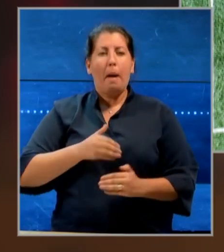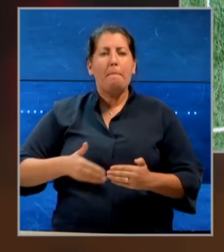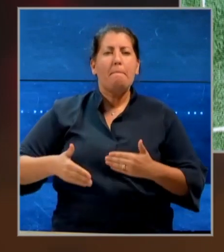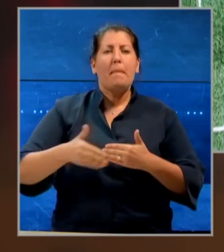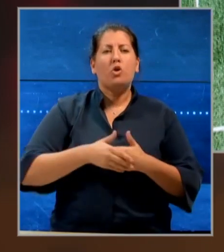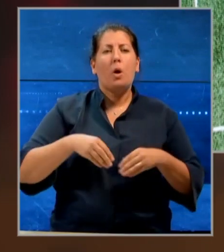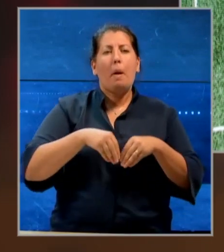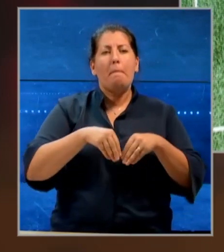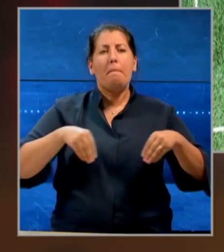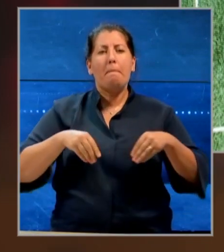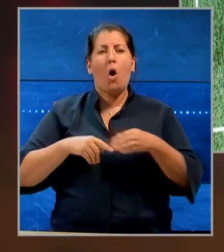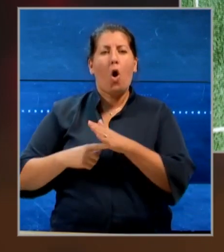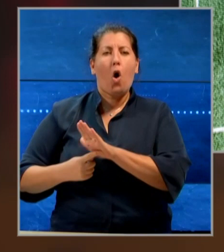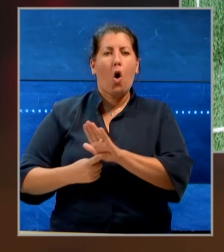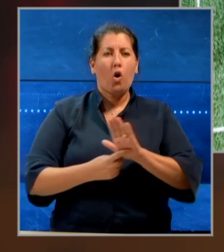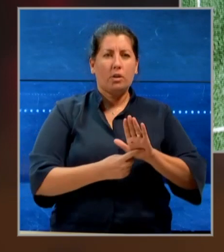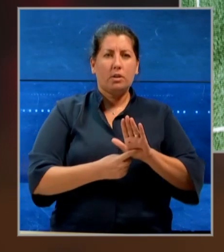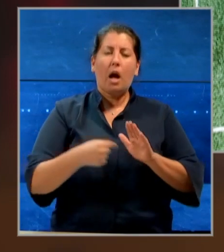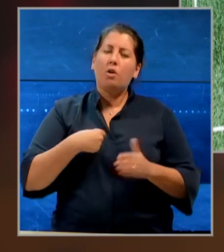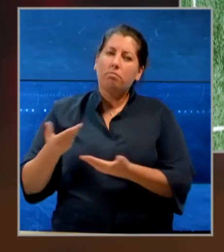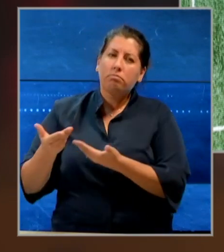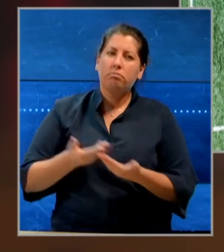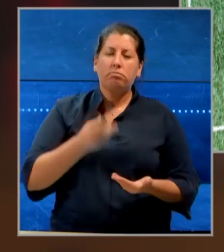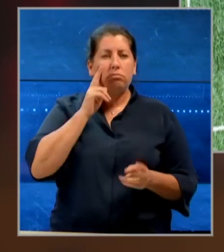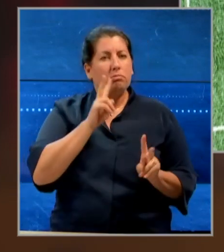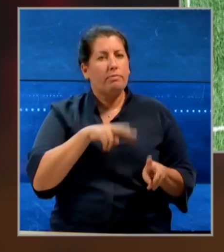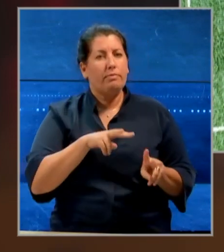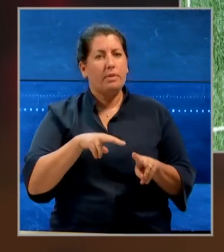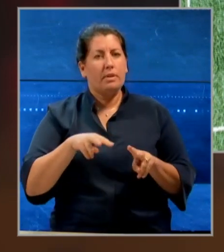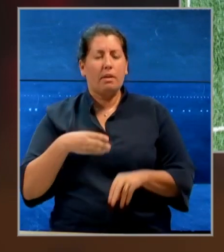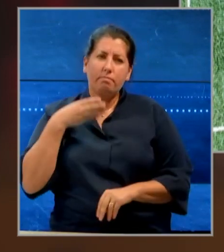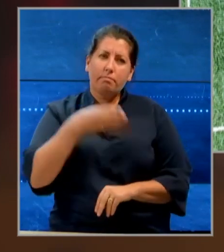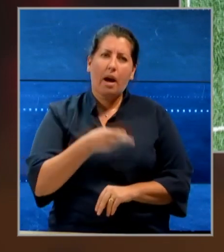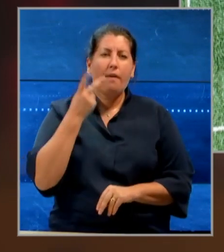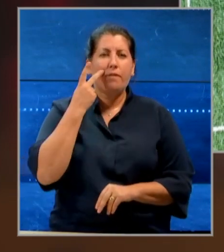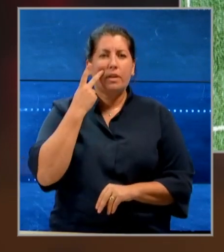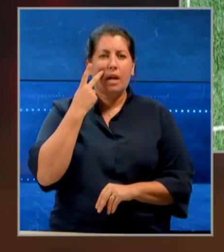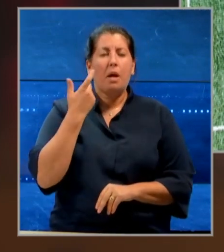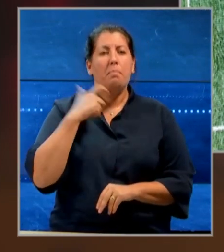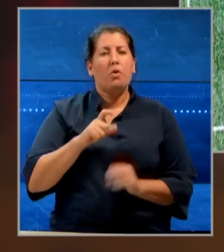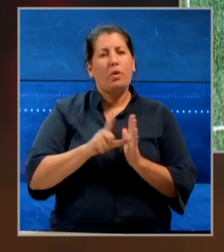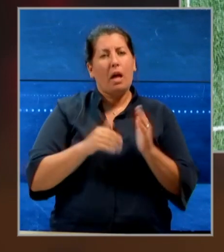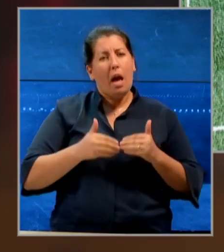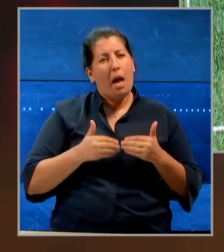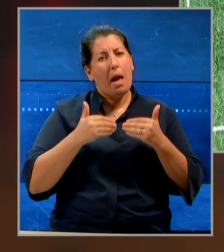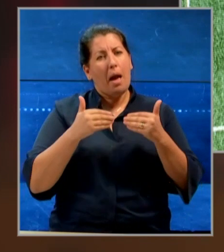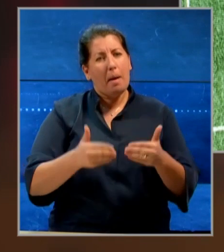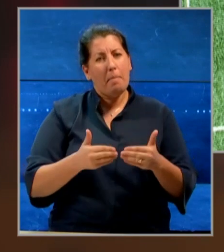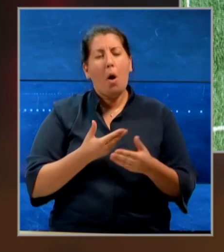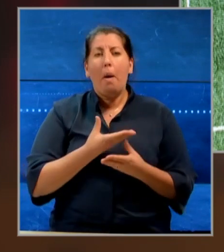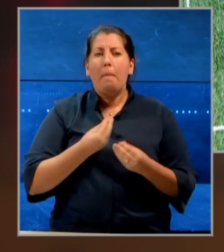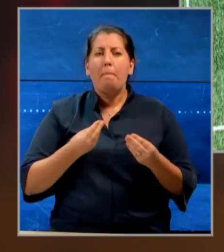mostra che vi invito ancora a visitare, perché ha avuto una sorta di proroga, perché sta avendo così successo